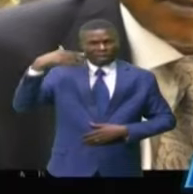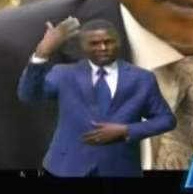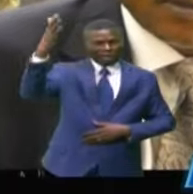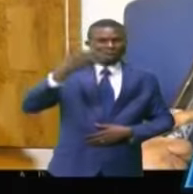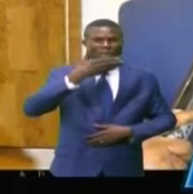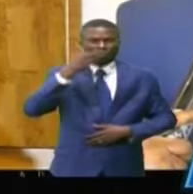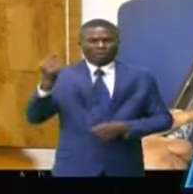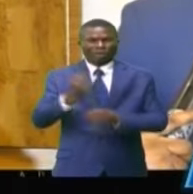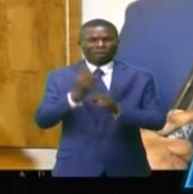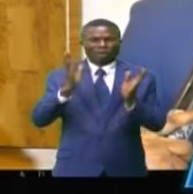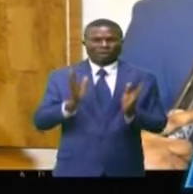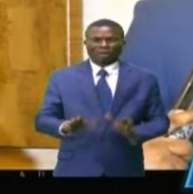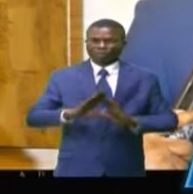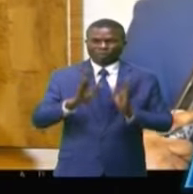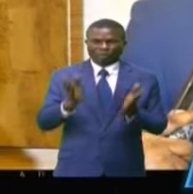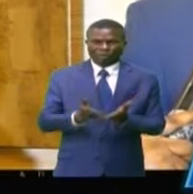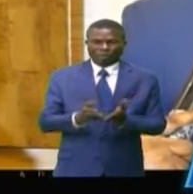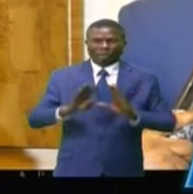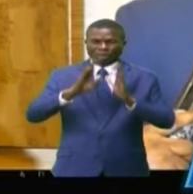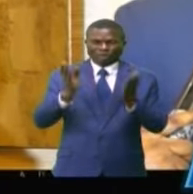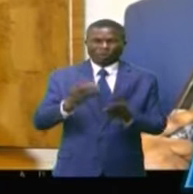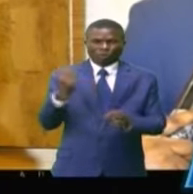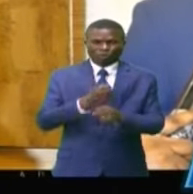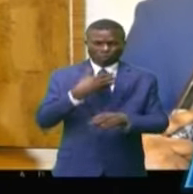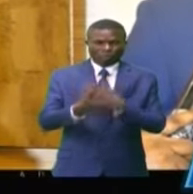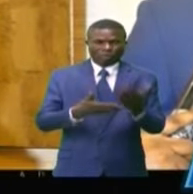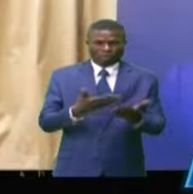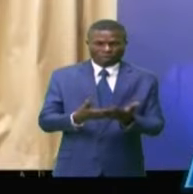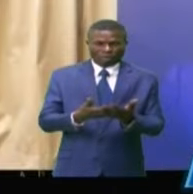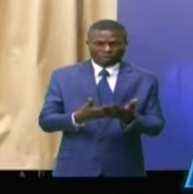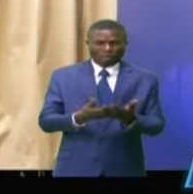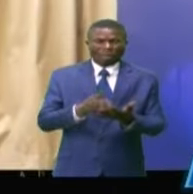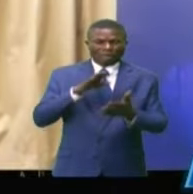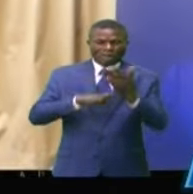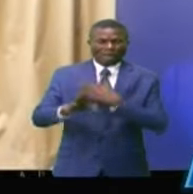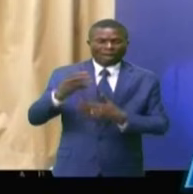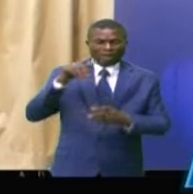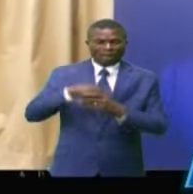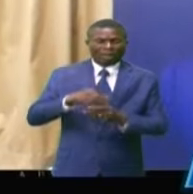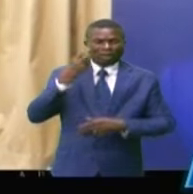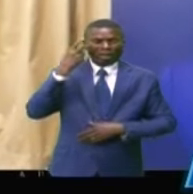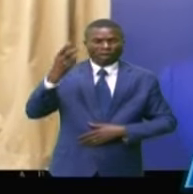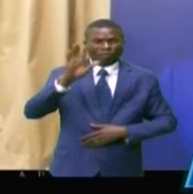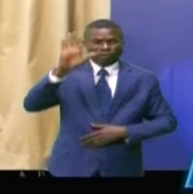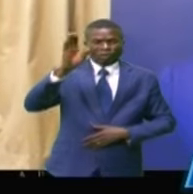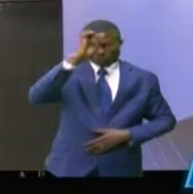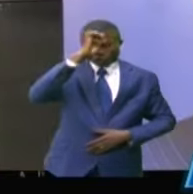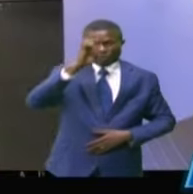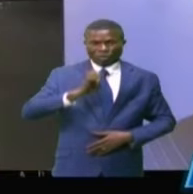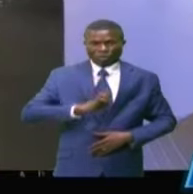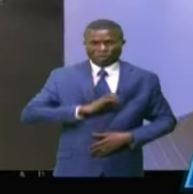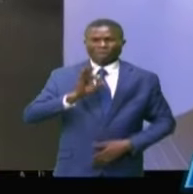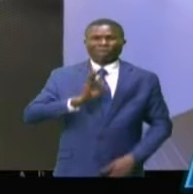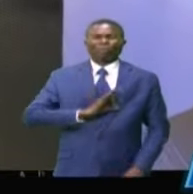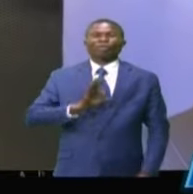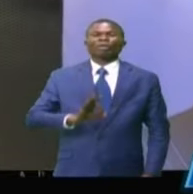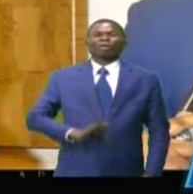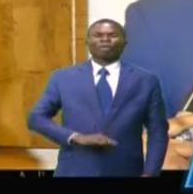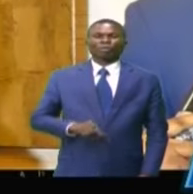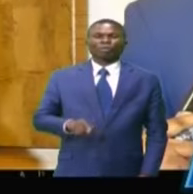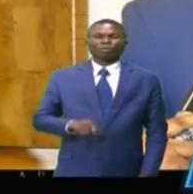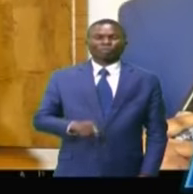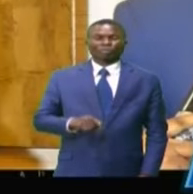du personnel. Toutes ces réalisations s'inscrivent dans la vision de son Excellence Félix-Antoine Tshisekedi